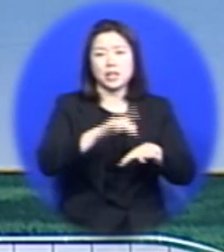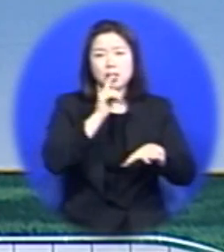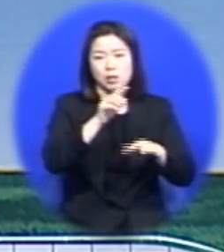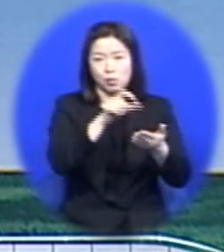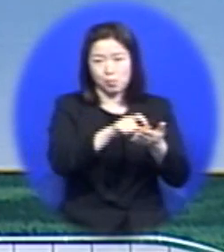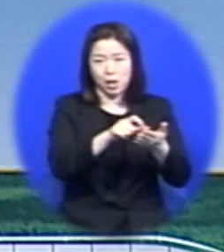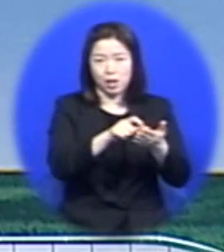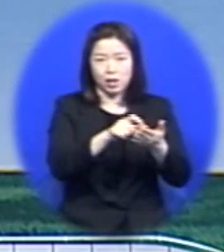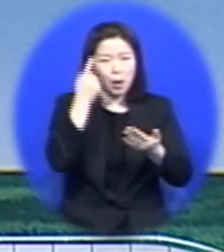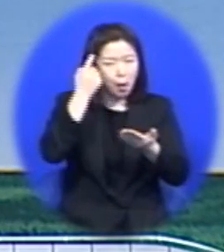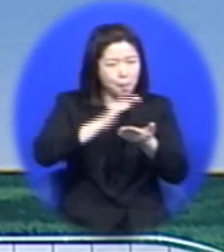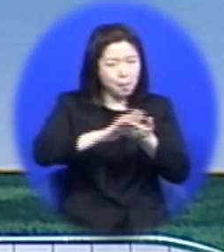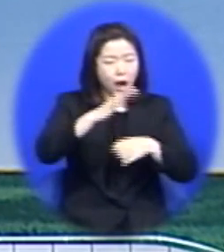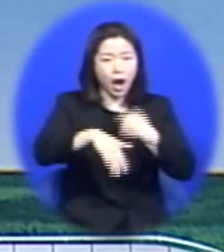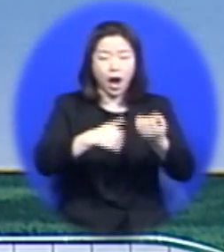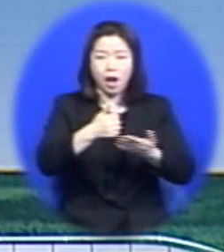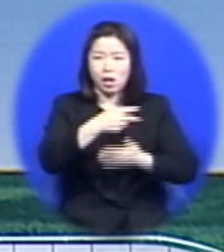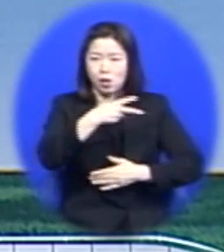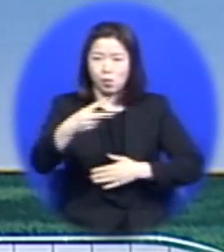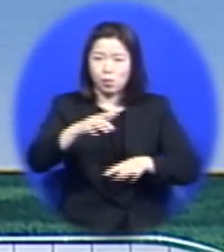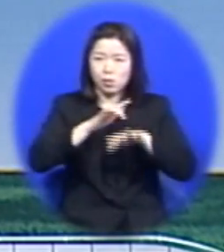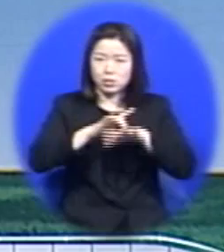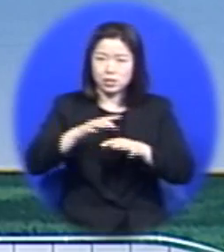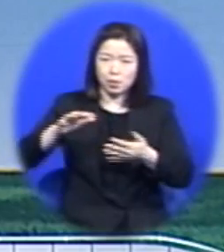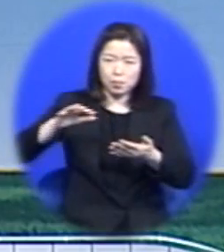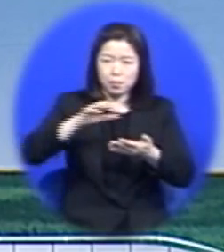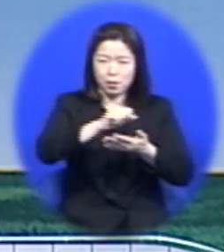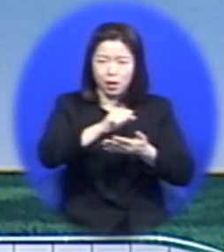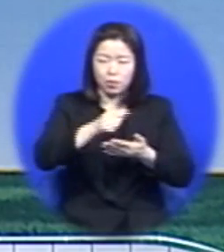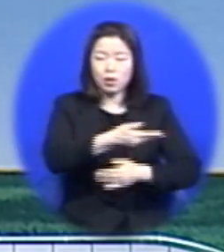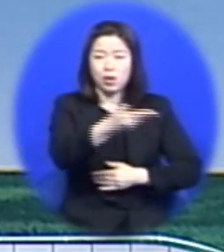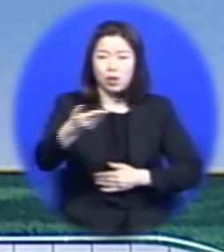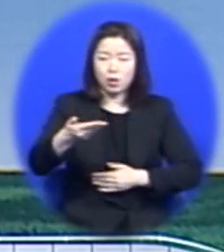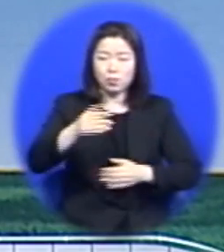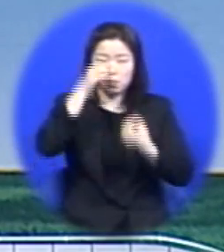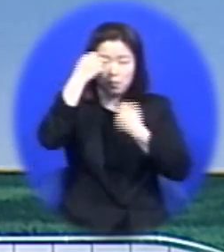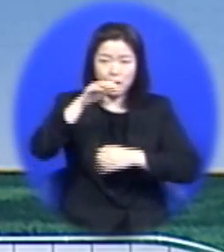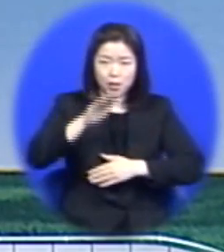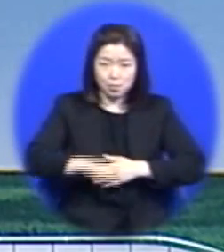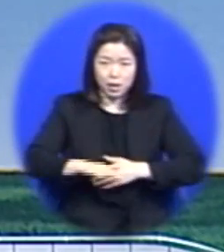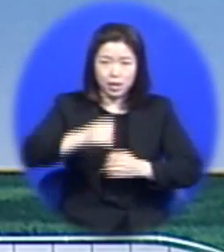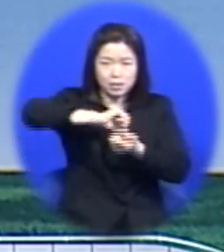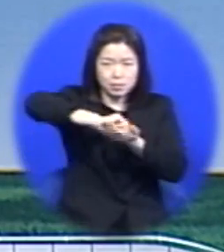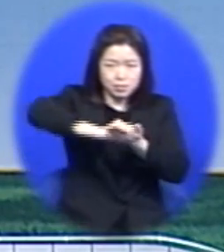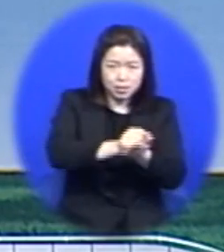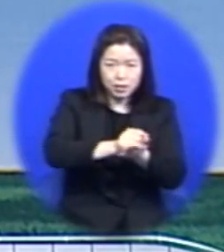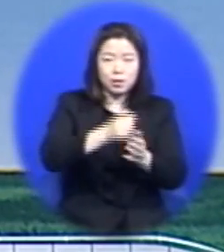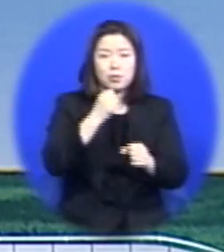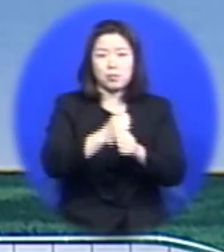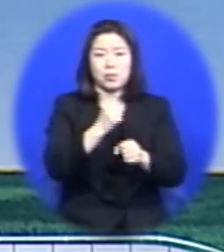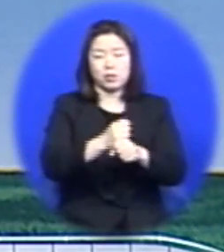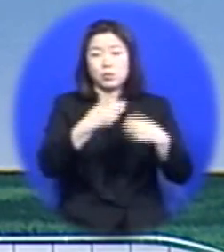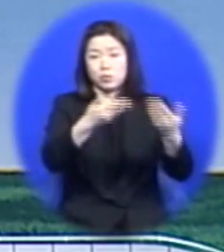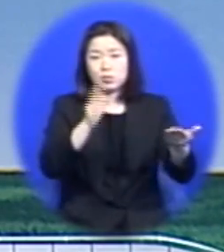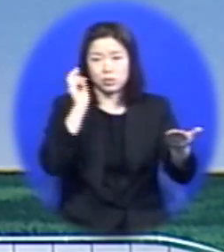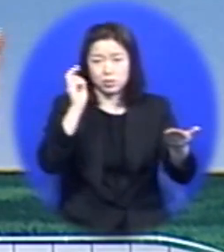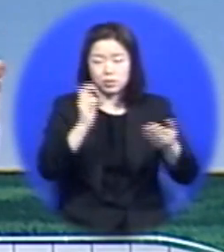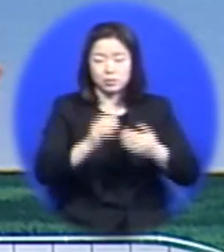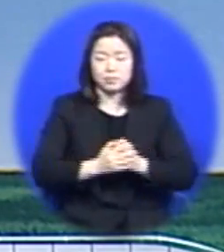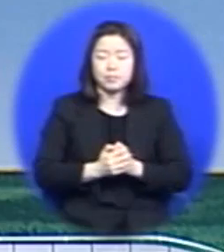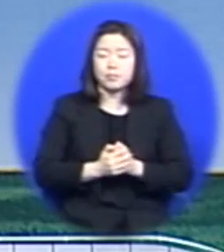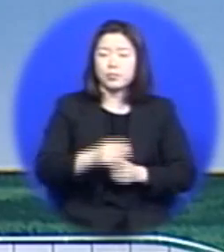하나님께서 곧 사탄을 쳐부수셔서 여러분의 발밑에 짓밟히게 하실 것입니다. 이미